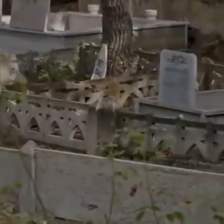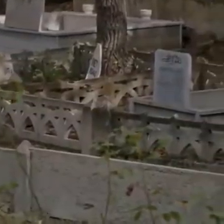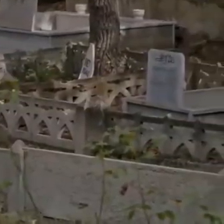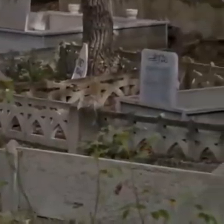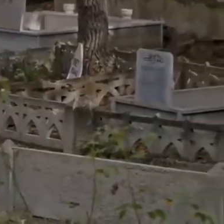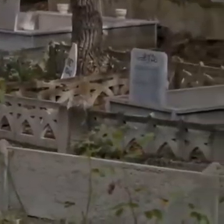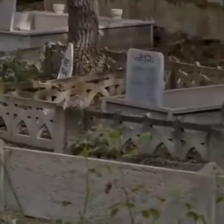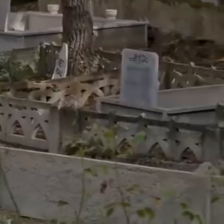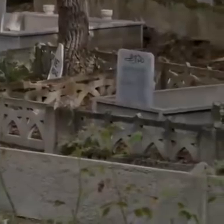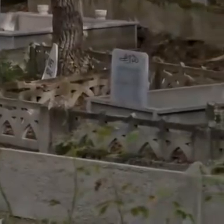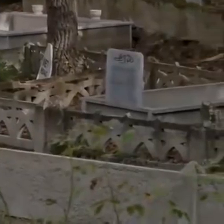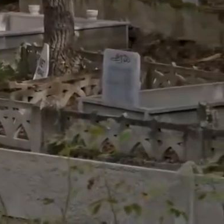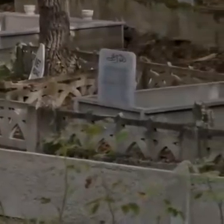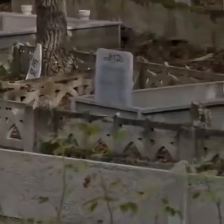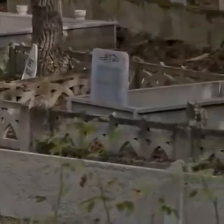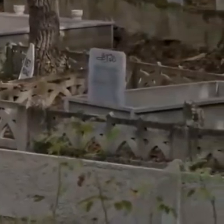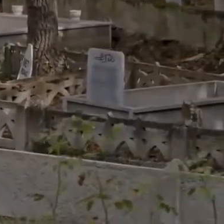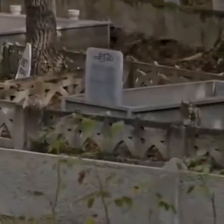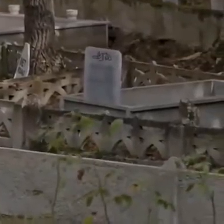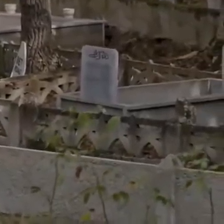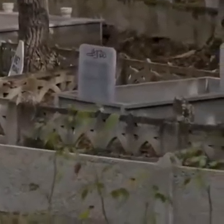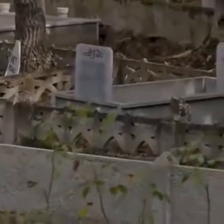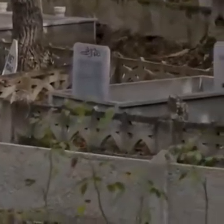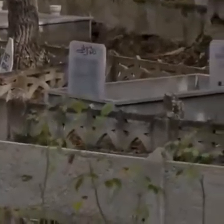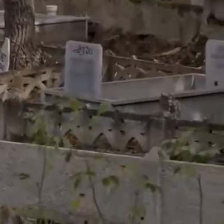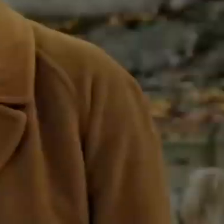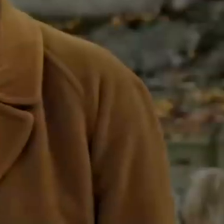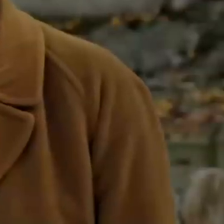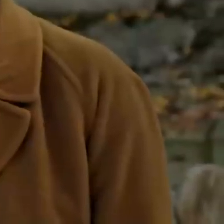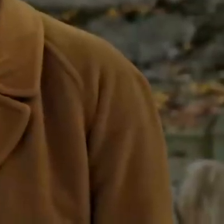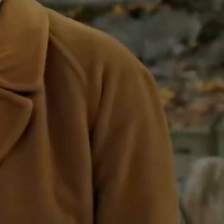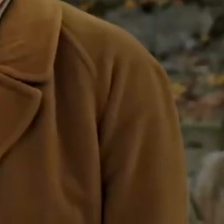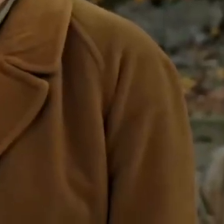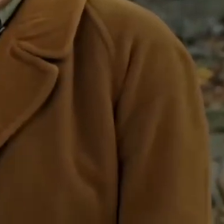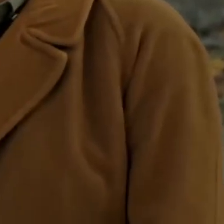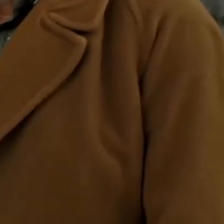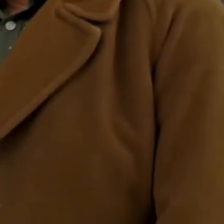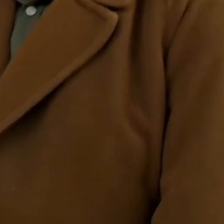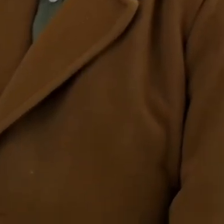ayak ucundaki korkuluğa oturdu. Gülerek yüzünü mezar taşına çevirdi.